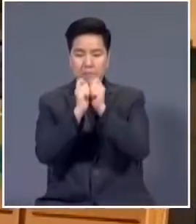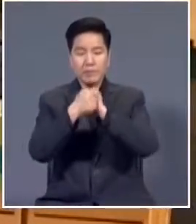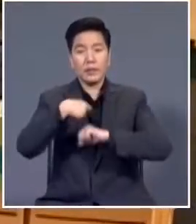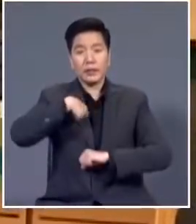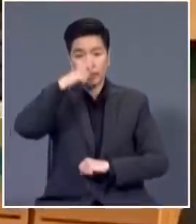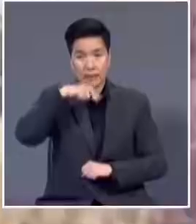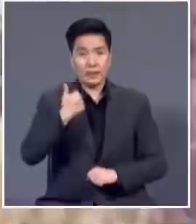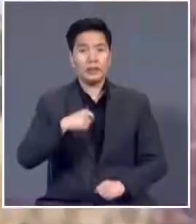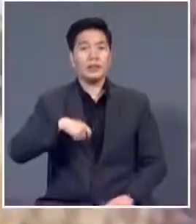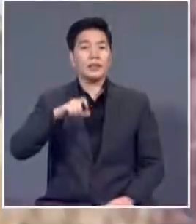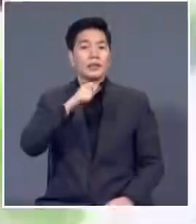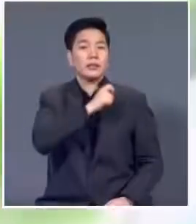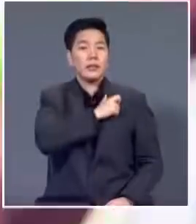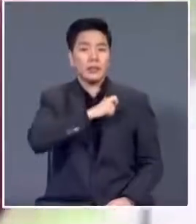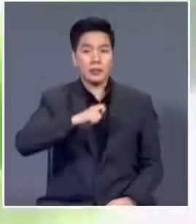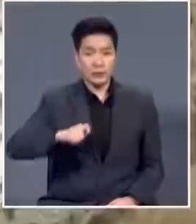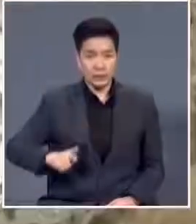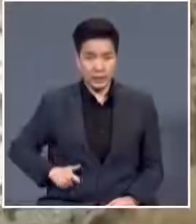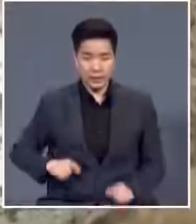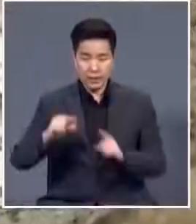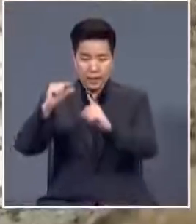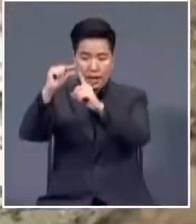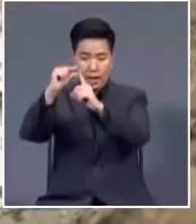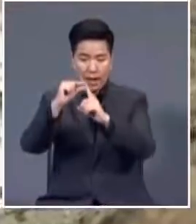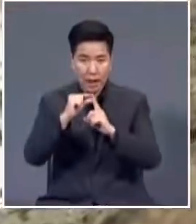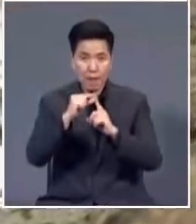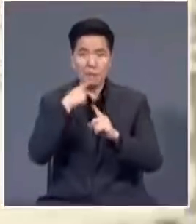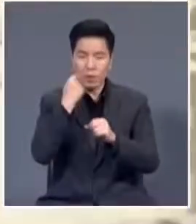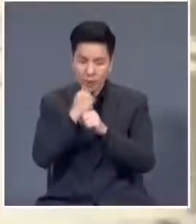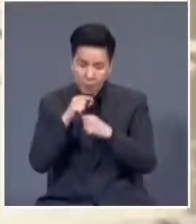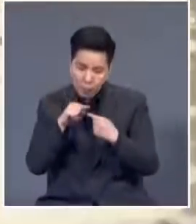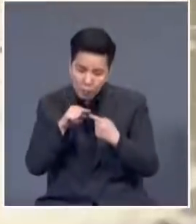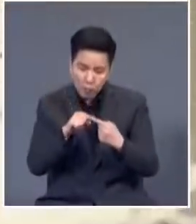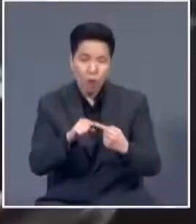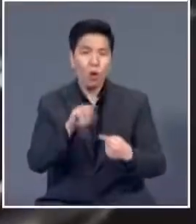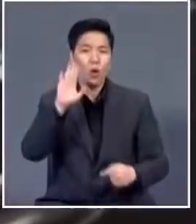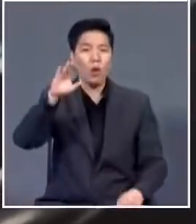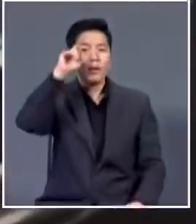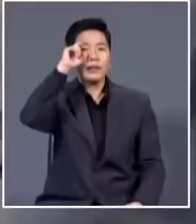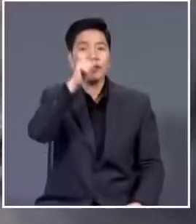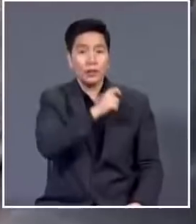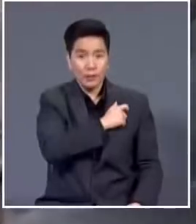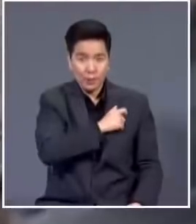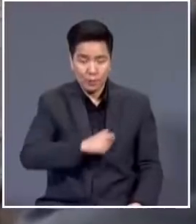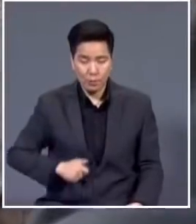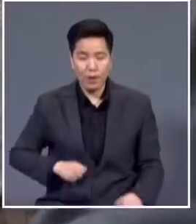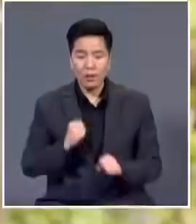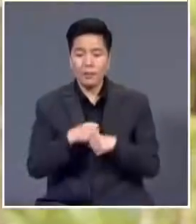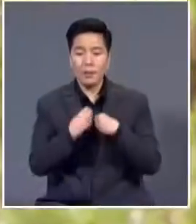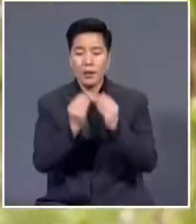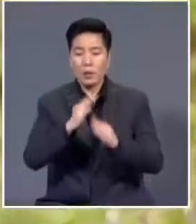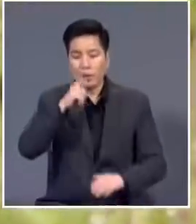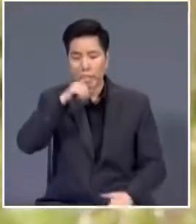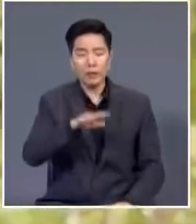มเด็จพระเจ้าอยู่หัวก็ทรงมีพระราชดำรัสให้สืบสานรักษาต่อยอดพระราชปณิธานเพื่อจะสร้างสุขให้ปวงชนชาวไทย